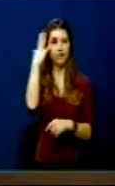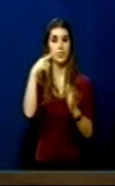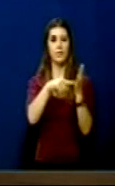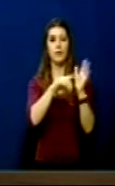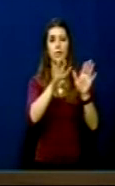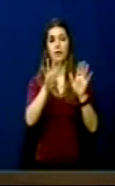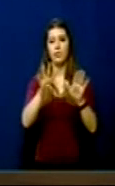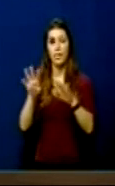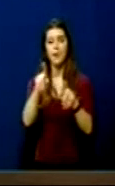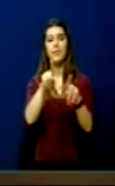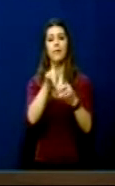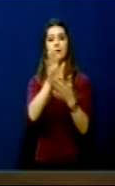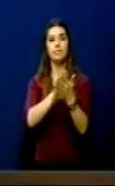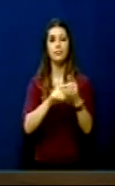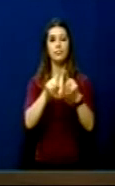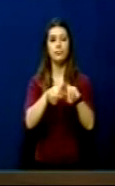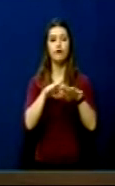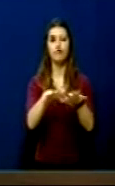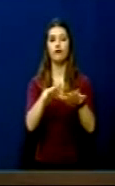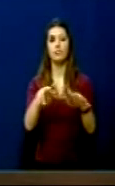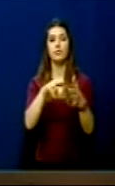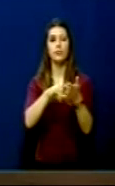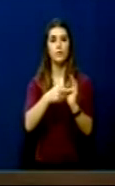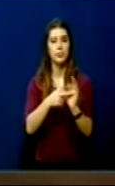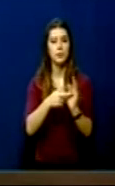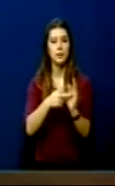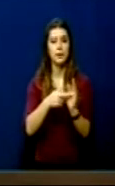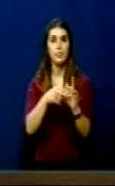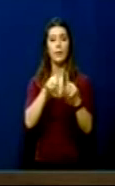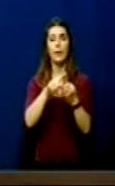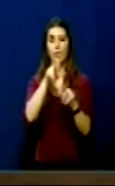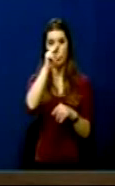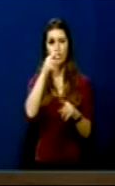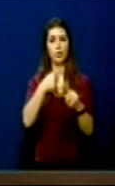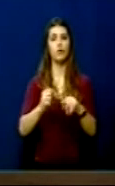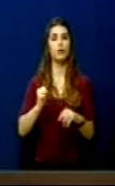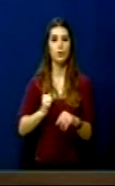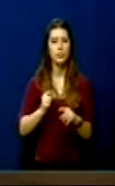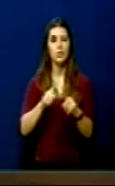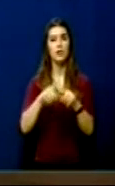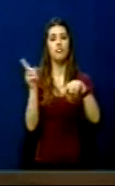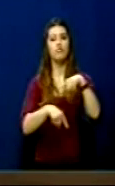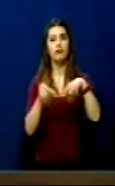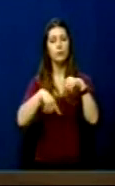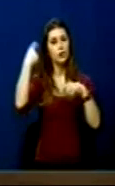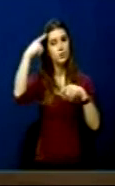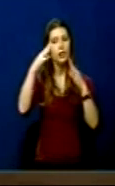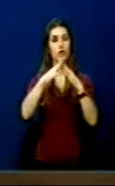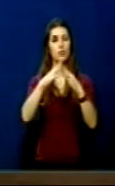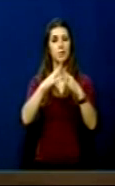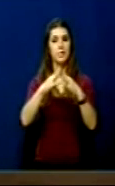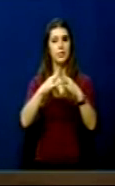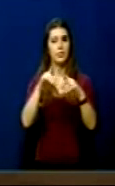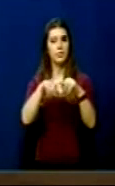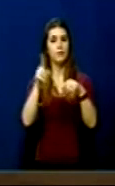99-ën filloi të zbatonte operacionin Patkoj, ku ushtarët dhe paramilitarët serb filluan të dëbonin me dhunë shqiptarët nga shtëpitë e tyre,